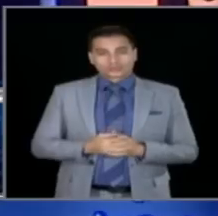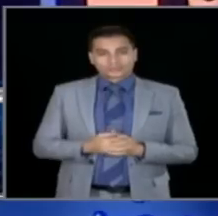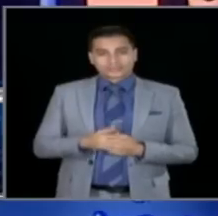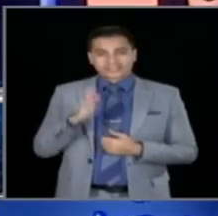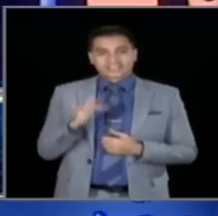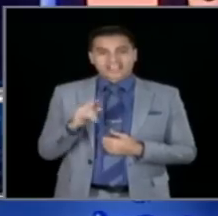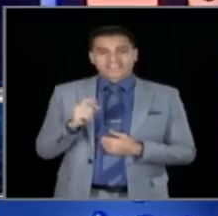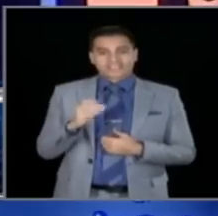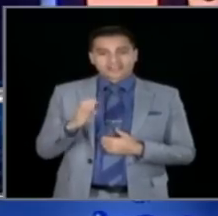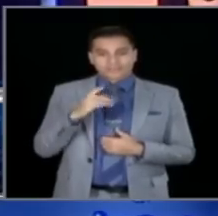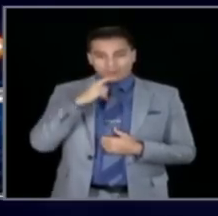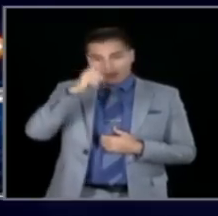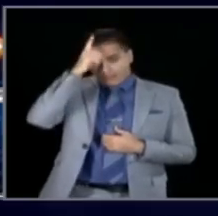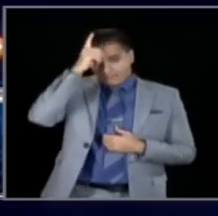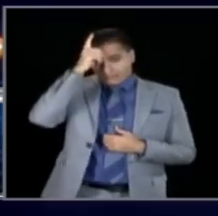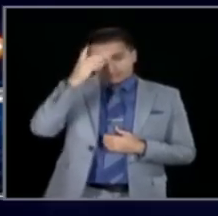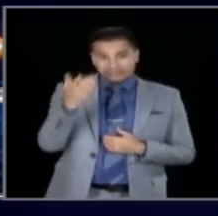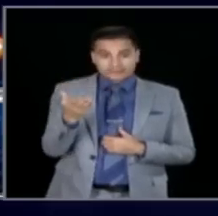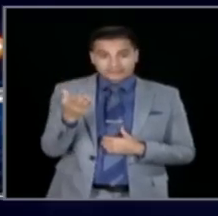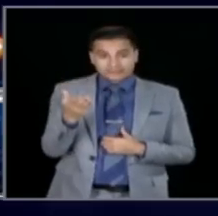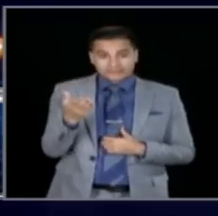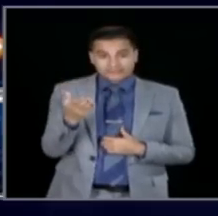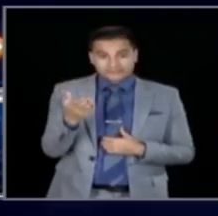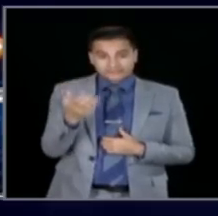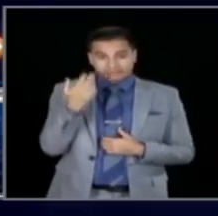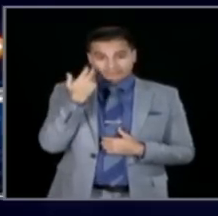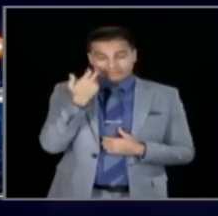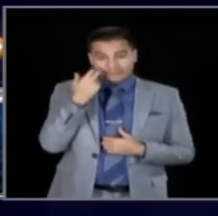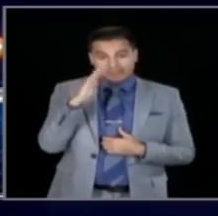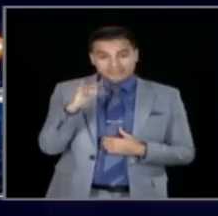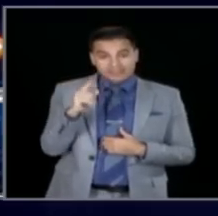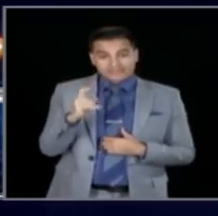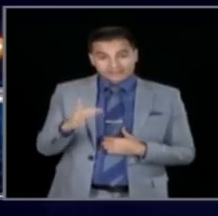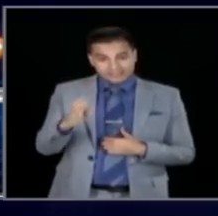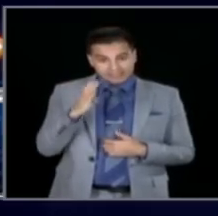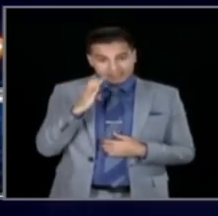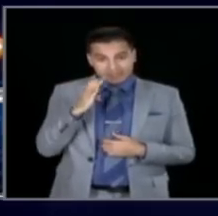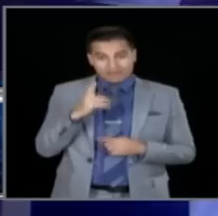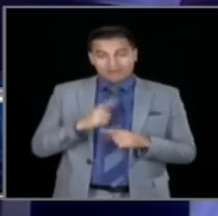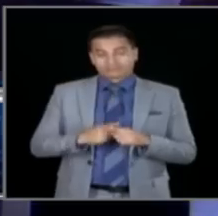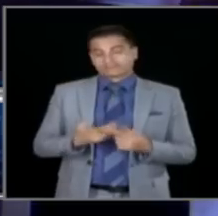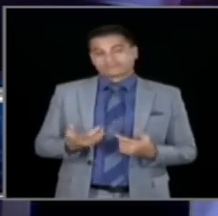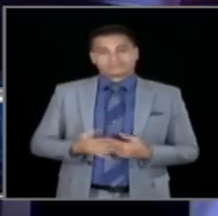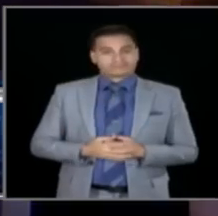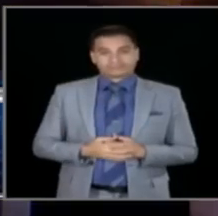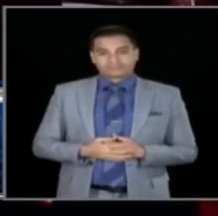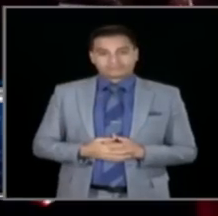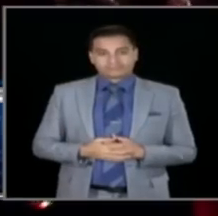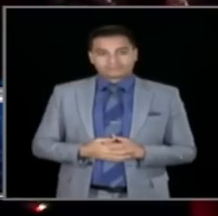إجابتك؟ ألمانيا. ألمانيا يا سيف، إجابة خاطئة.